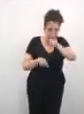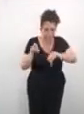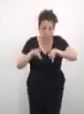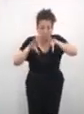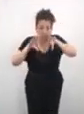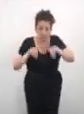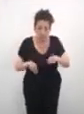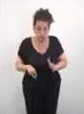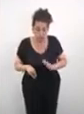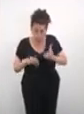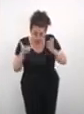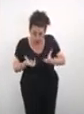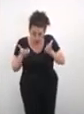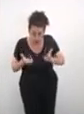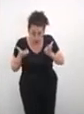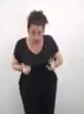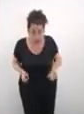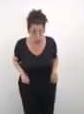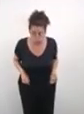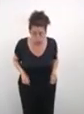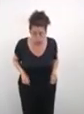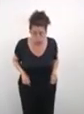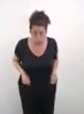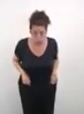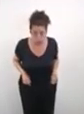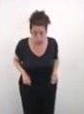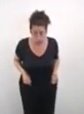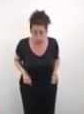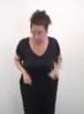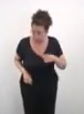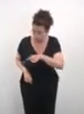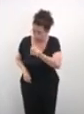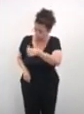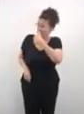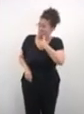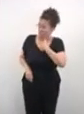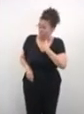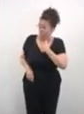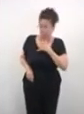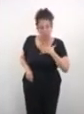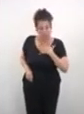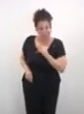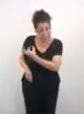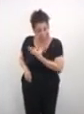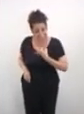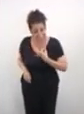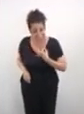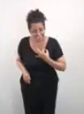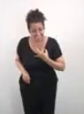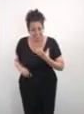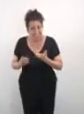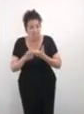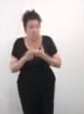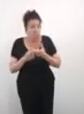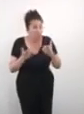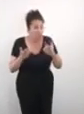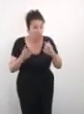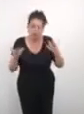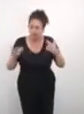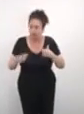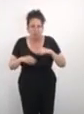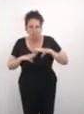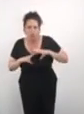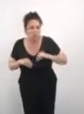leurs préoccupations, et je vous promets que vous ne formerez plus de tels coups politiques. Je vois même chez vous, j'en suis assez heureux, même chez